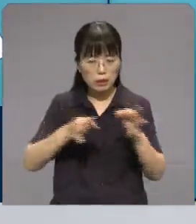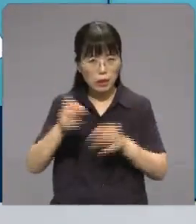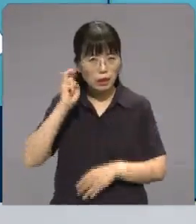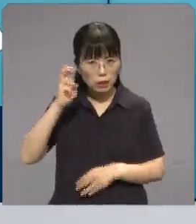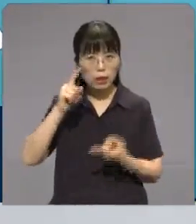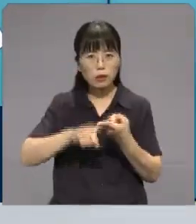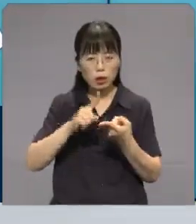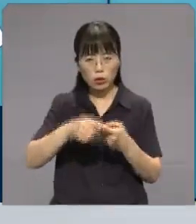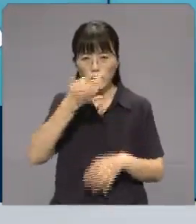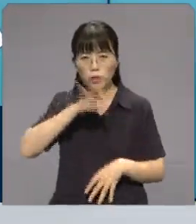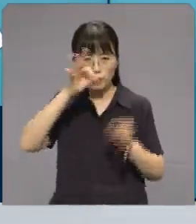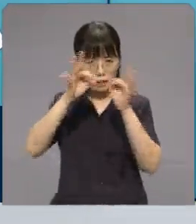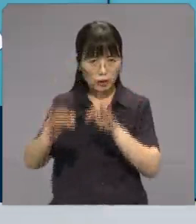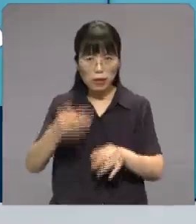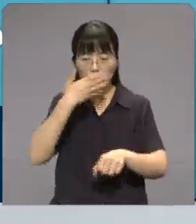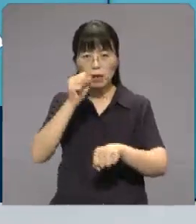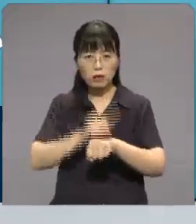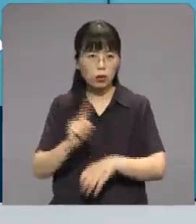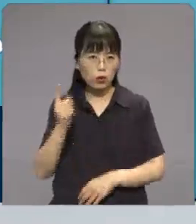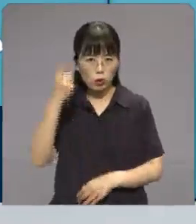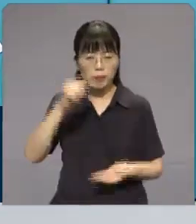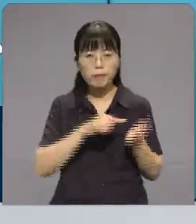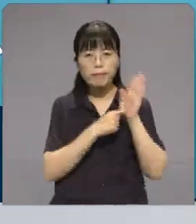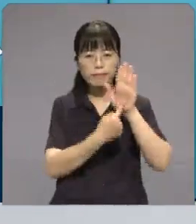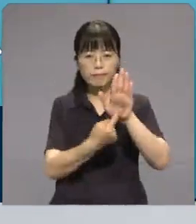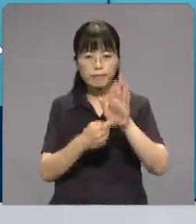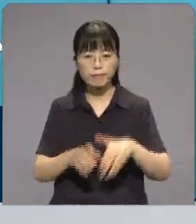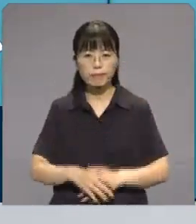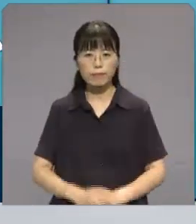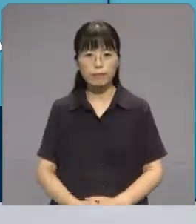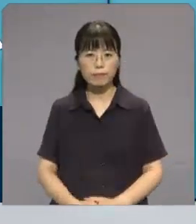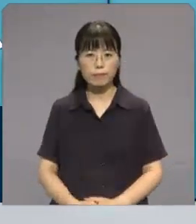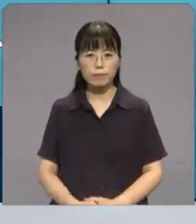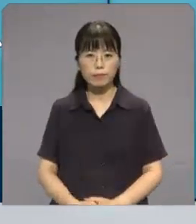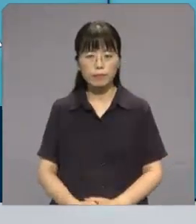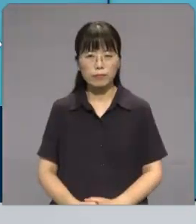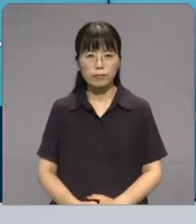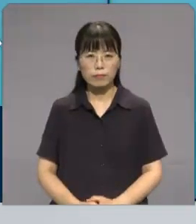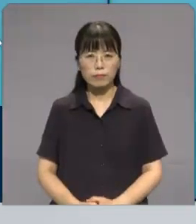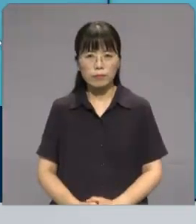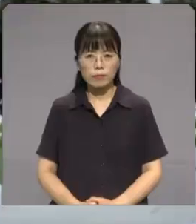예상대로 금리 인하 가능성이 높다고 밝혔습니다 이윤택